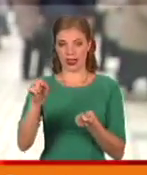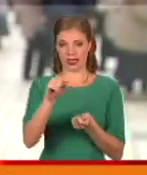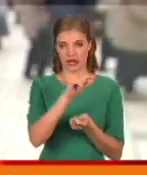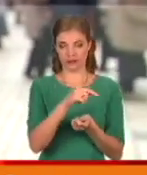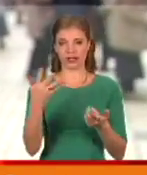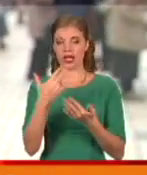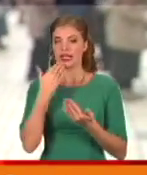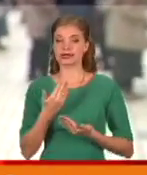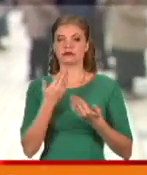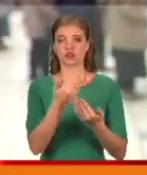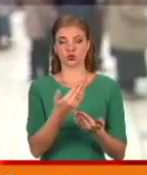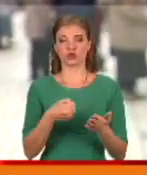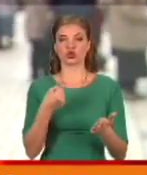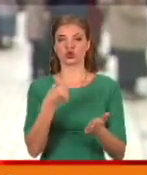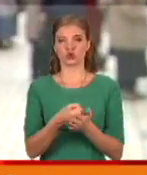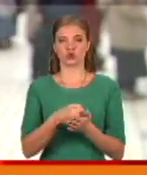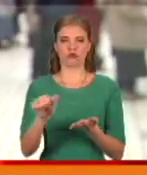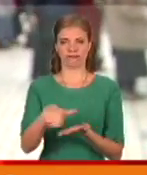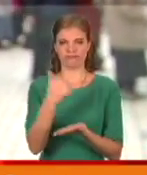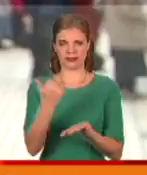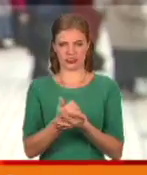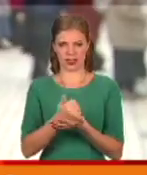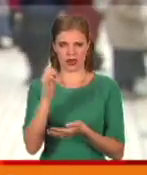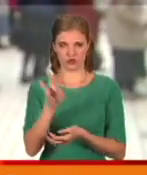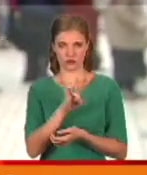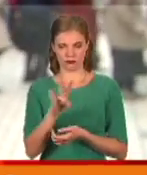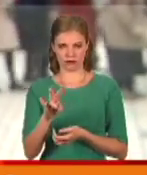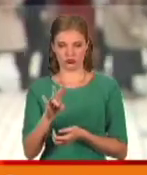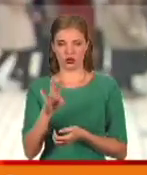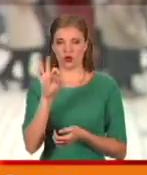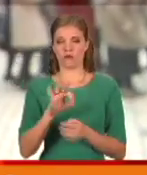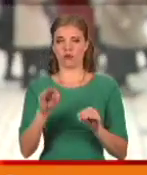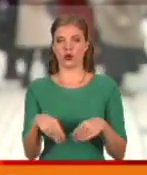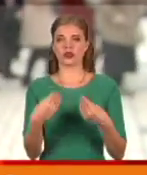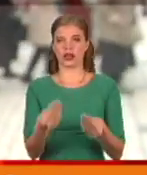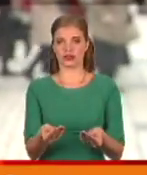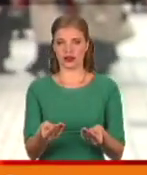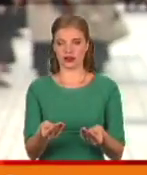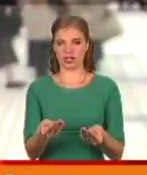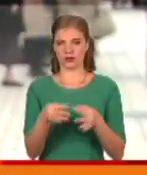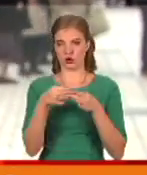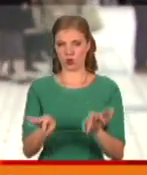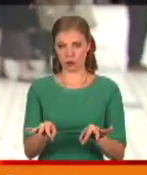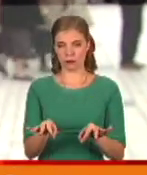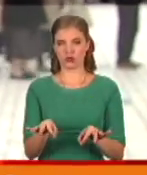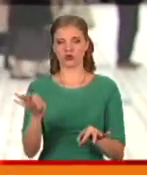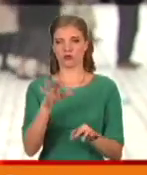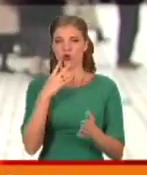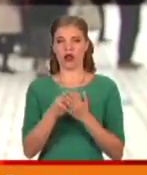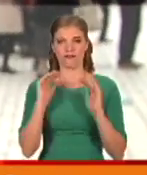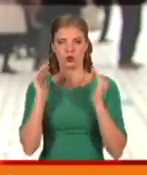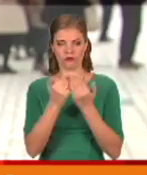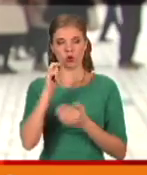які звернулись до Вселенського патріарху про надання Томосу про